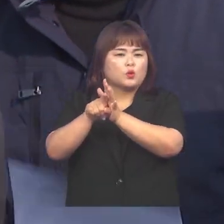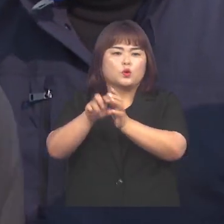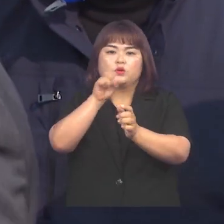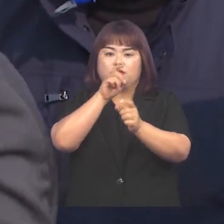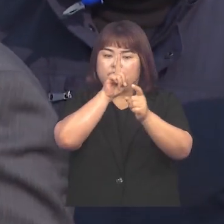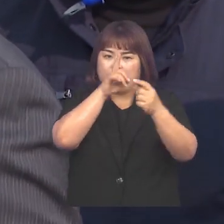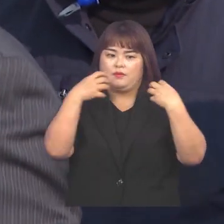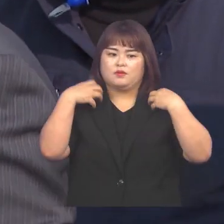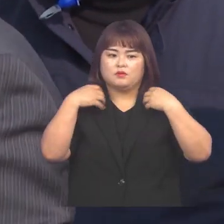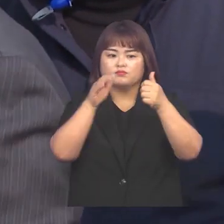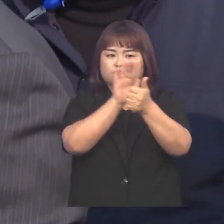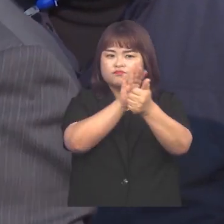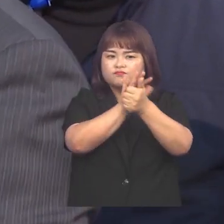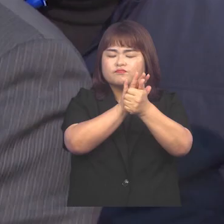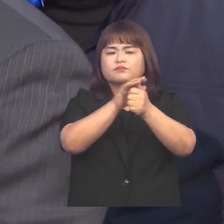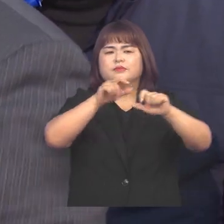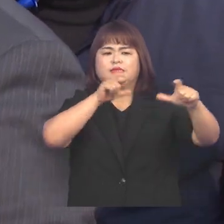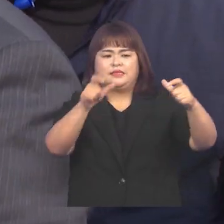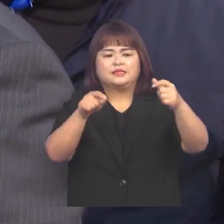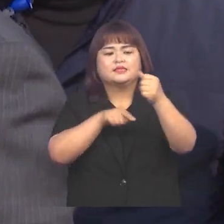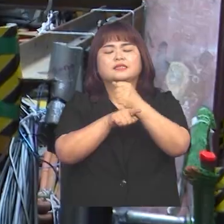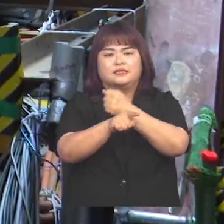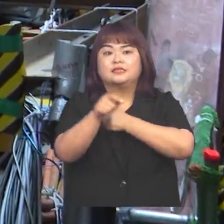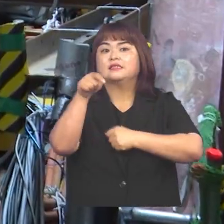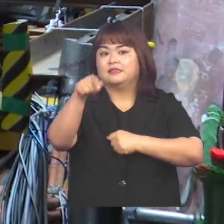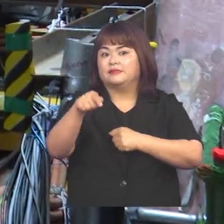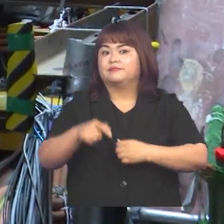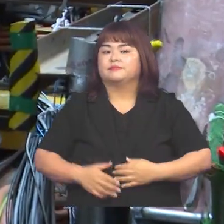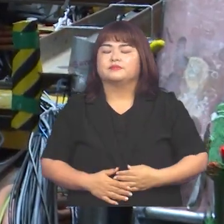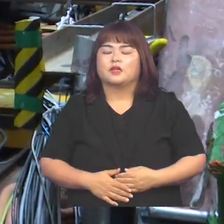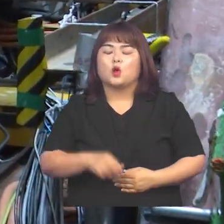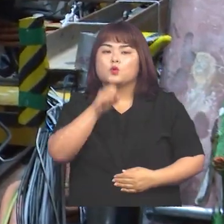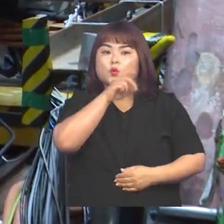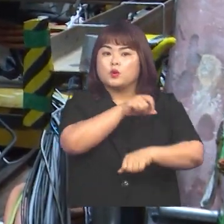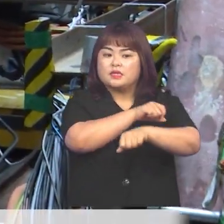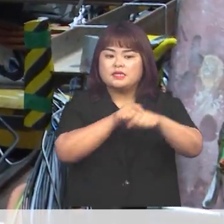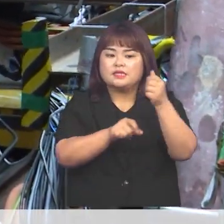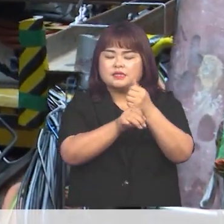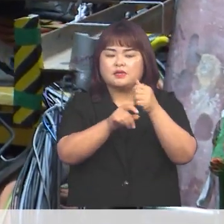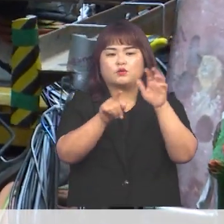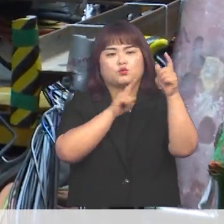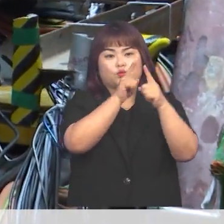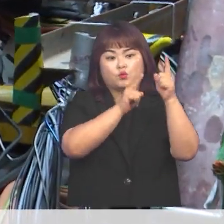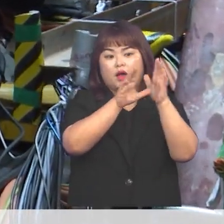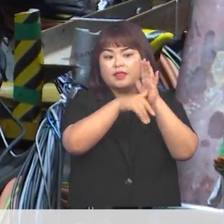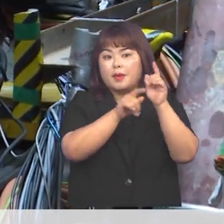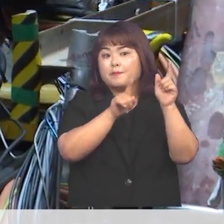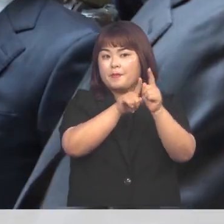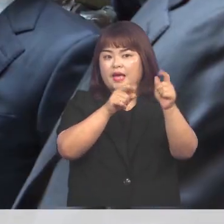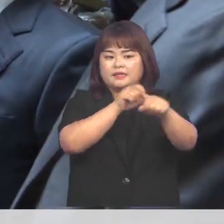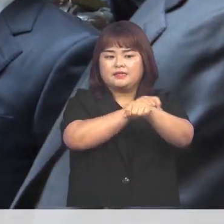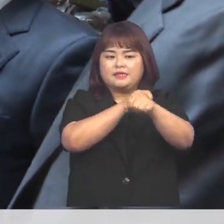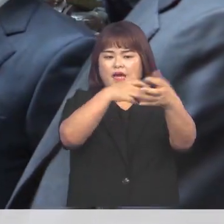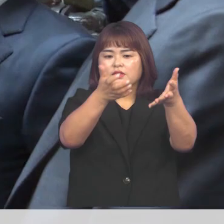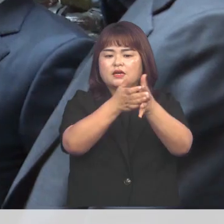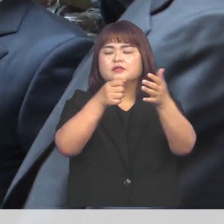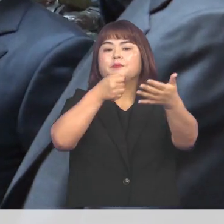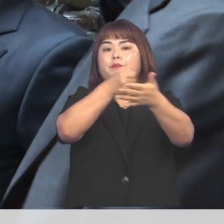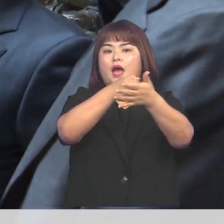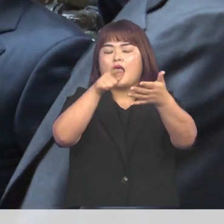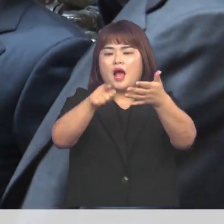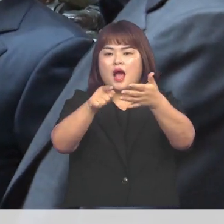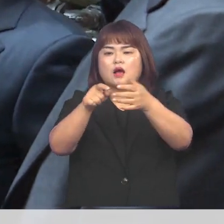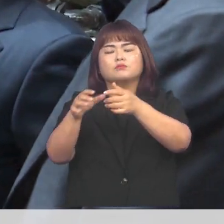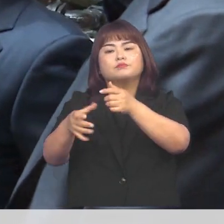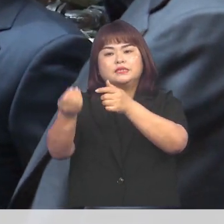투자와 기술 개발을 촉진하는 지역을 뜻합니다. 용인은 이번 공모에 특화단지로 지정되면서 예비 타당성